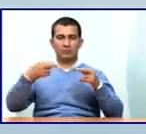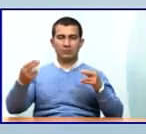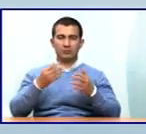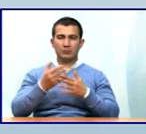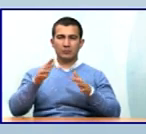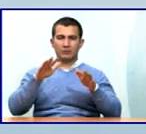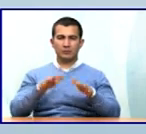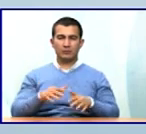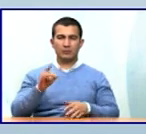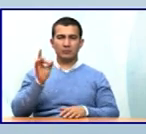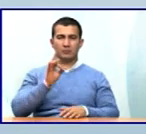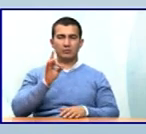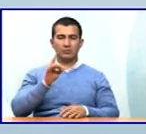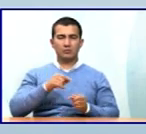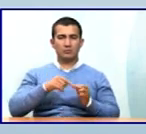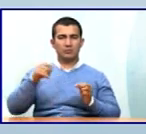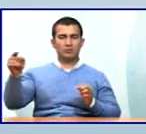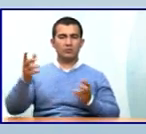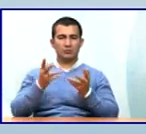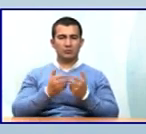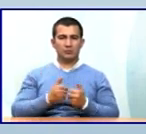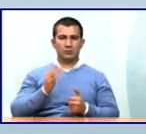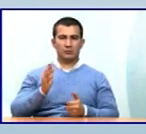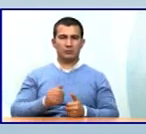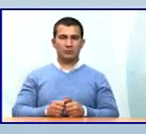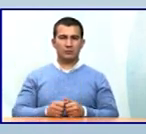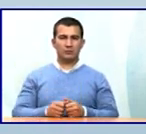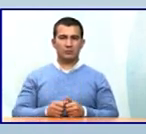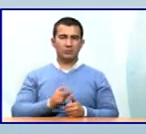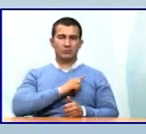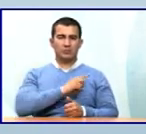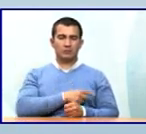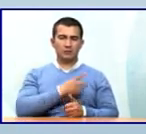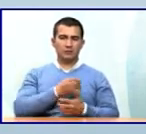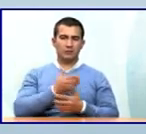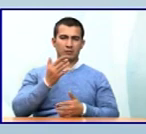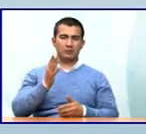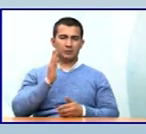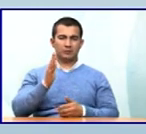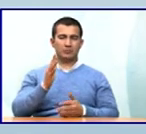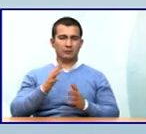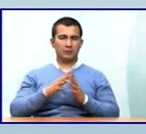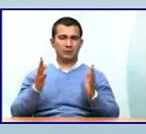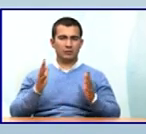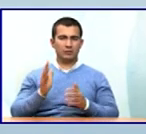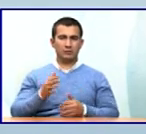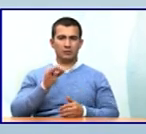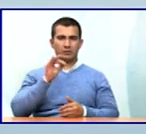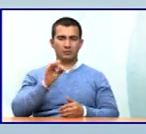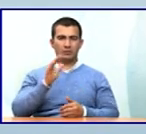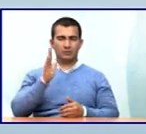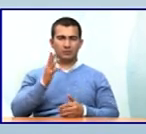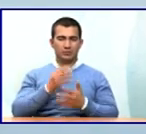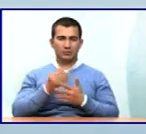qismining uzunligiga bog'liq ekan. Kuch albatta vektor kattalik, magnet induksiya